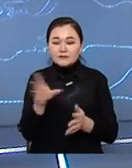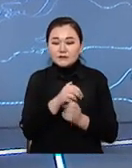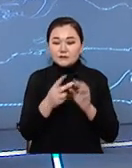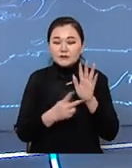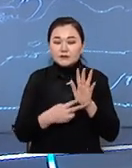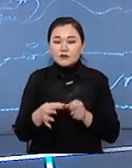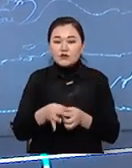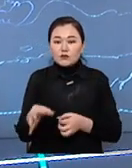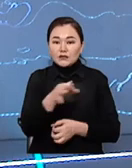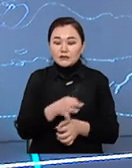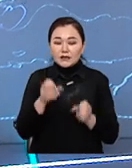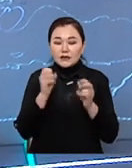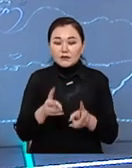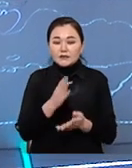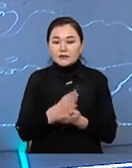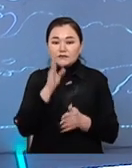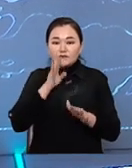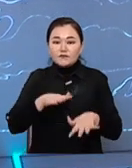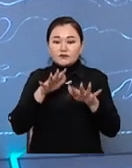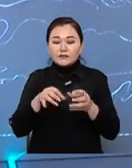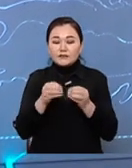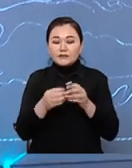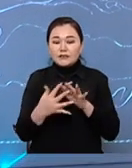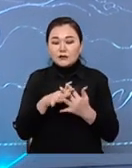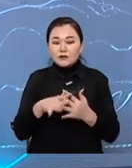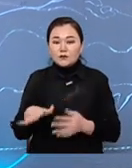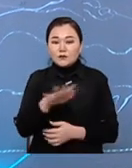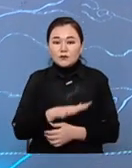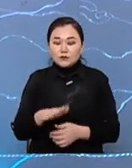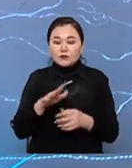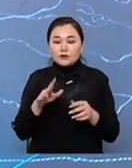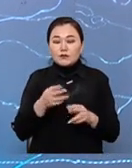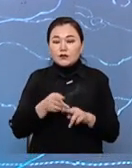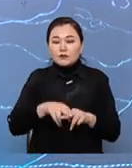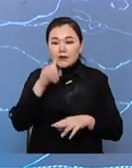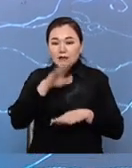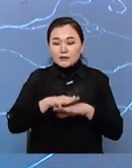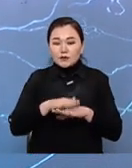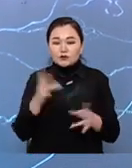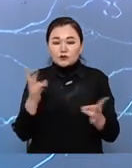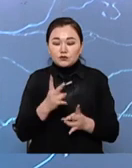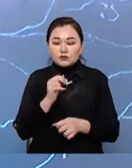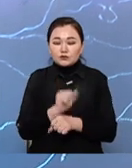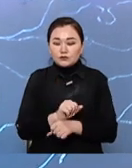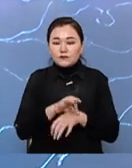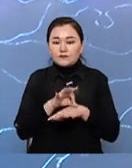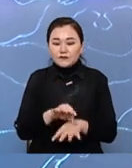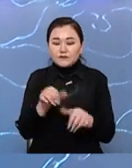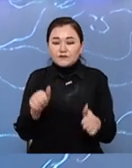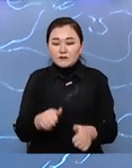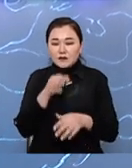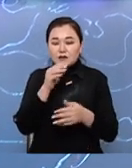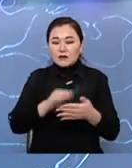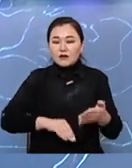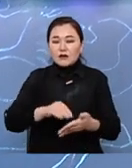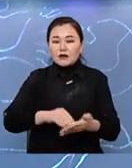17 областей. Под угрозой подтопления десятки населенных пунктов. Поэтому акиматам стоит прекратить вести формальные